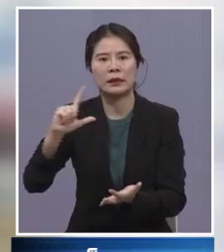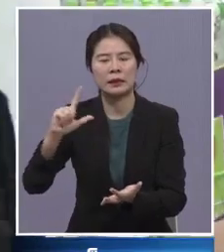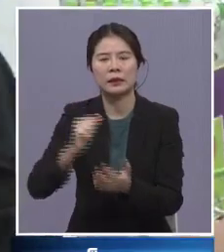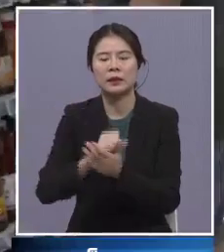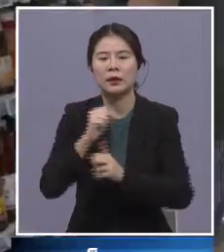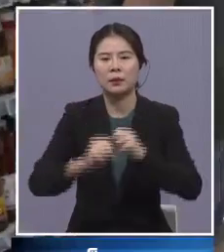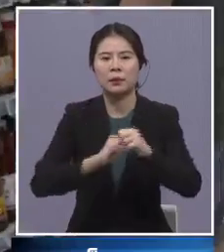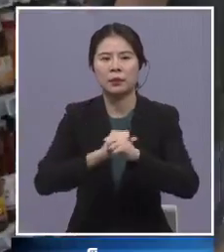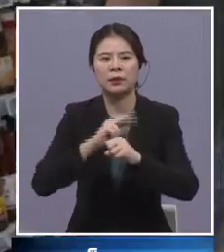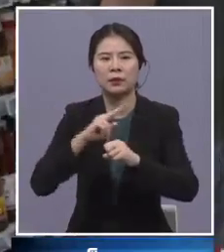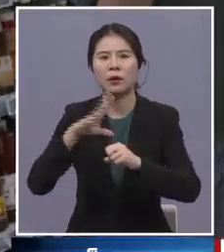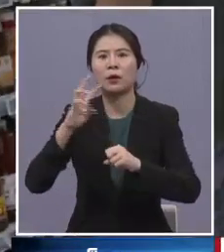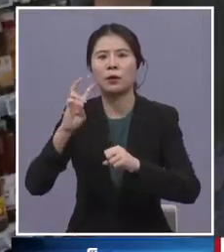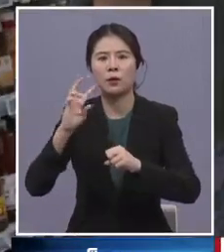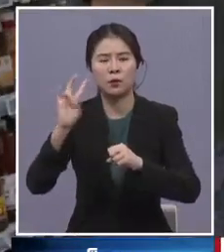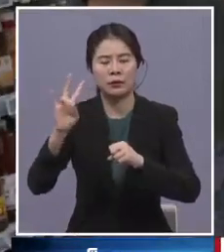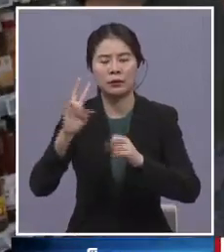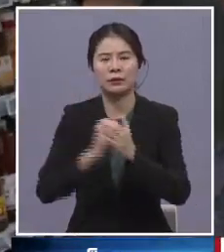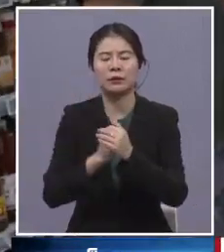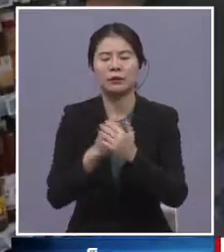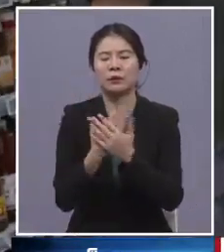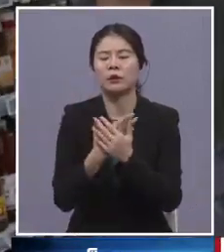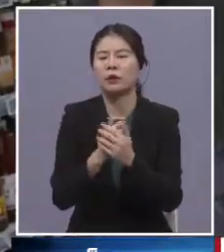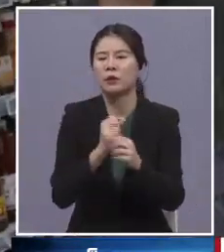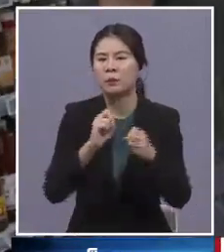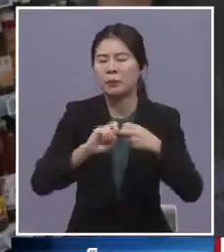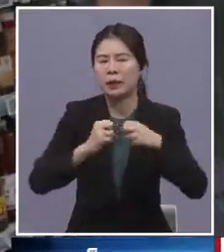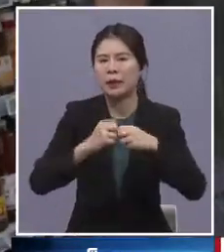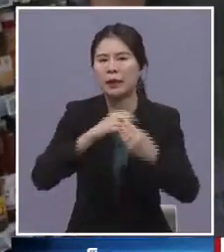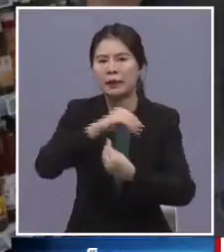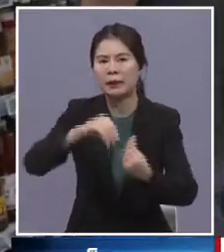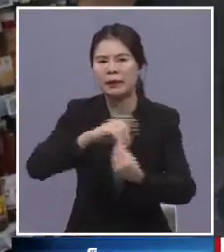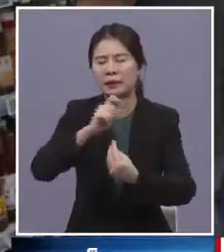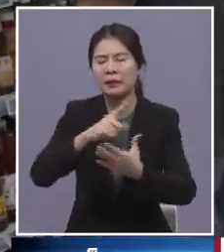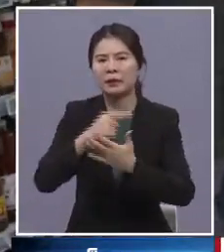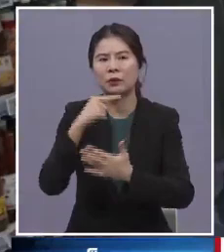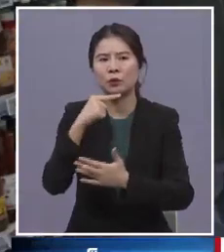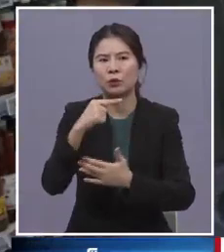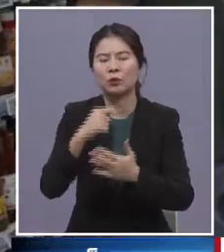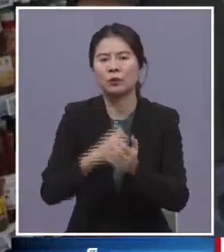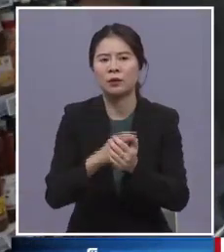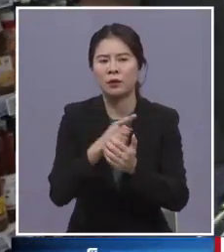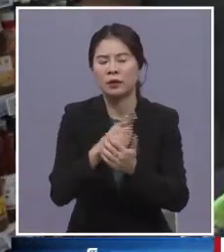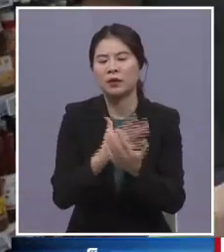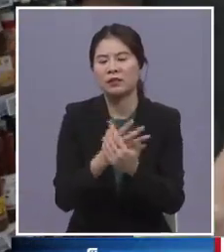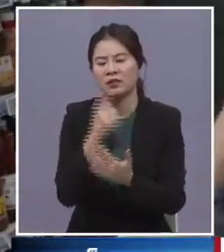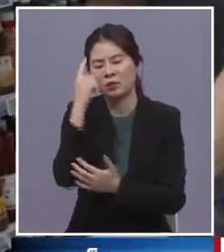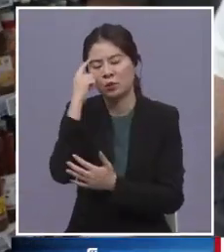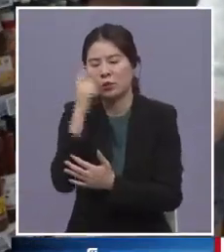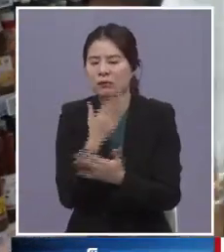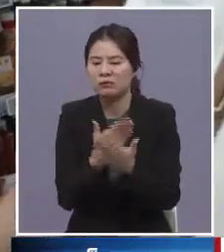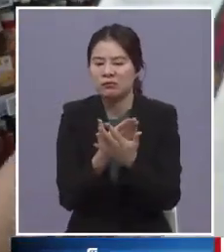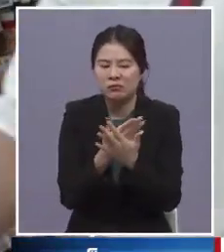67ก็ยังติดลบอยู่แบบนี้ ครับ แล้วก็ทิ้งท้ายขอโทษทิ้งท้ายบอกว่าเลิกนิสัยหยิบฉวยตัวเลข